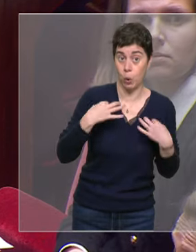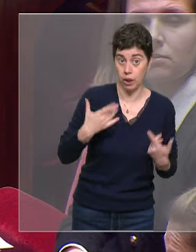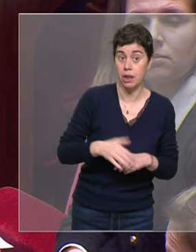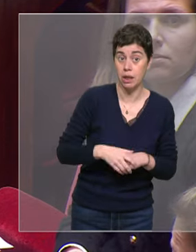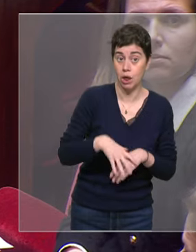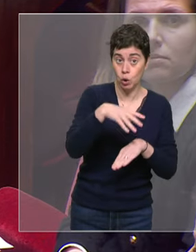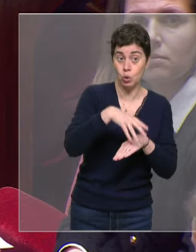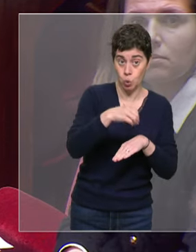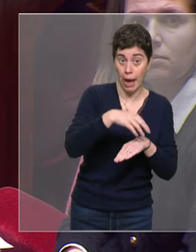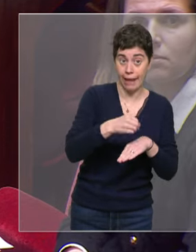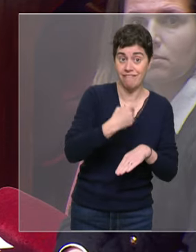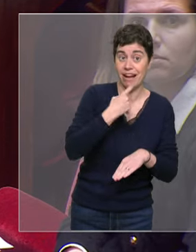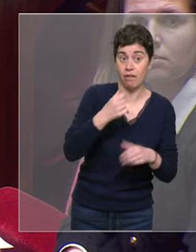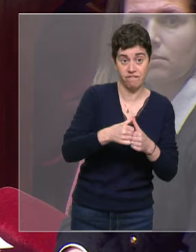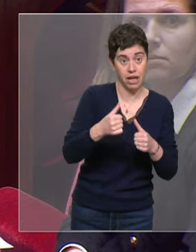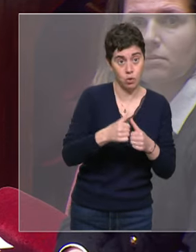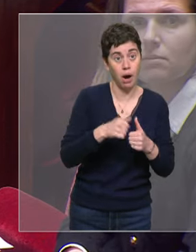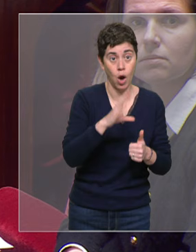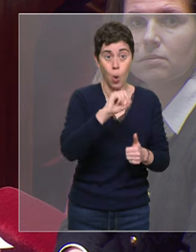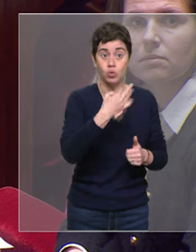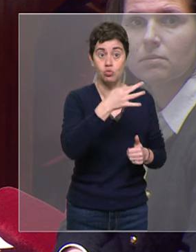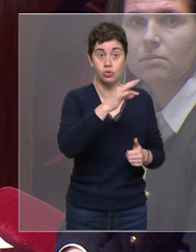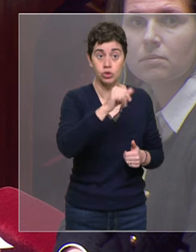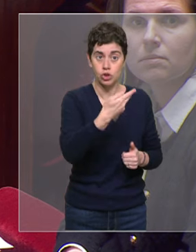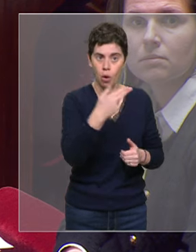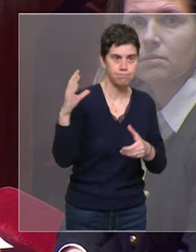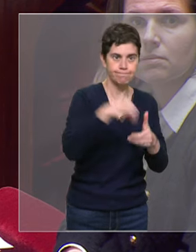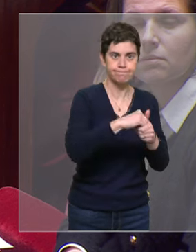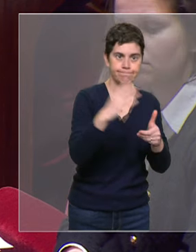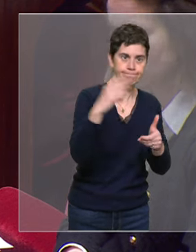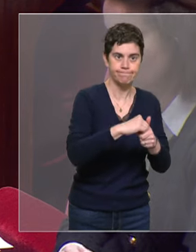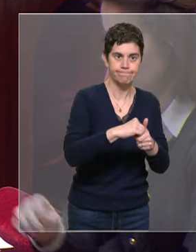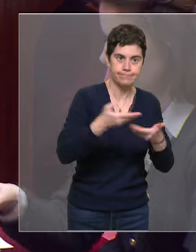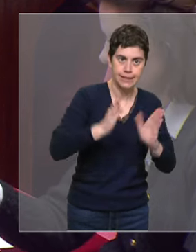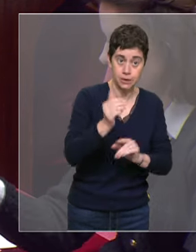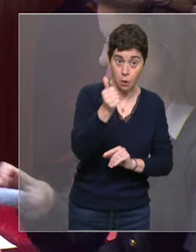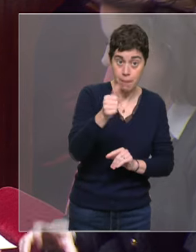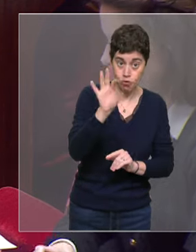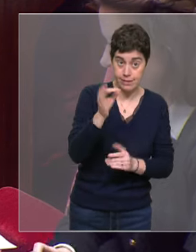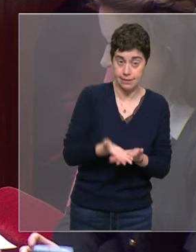la Finlande, font le choix de rejoindre l'OTAN. Ce n'est pas un hasard, Madame Le Pen.